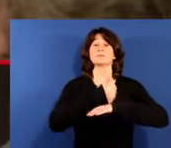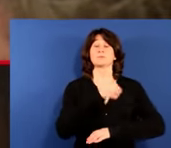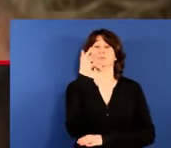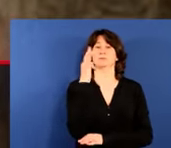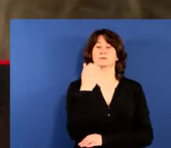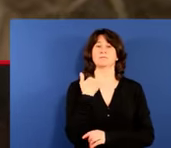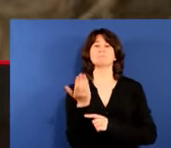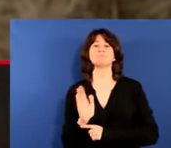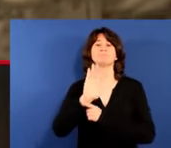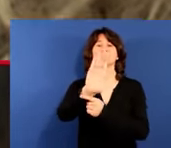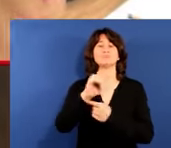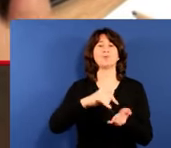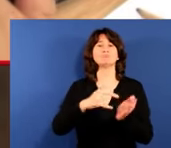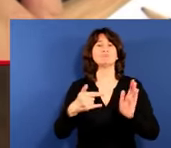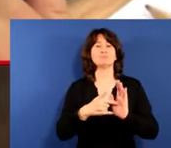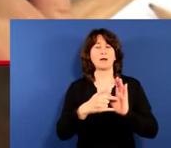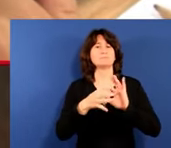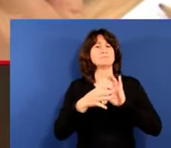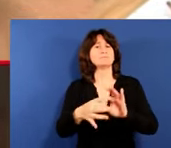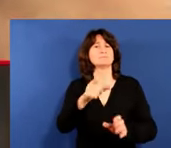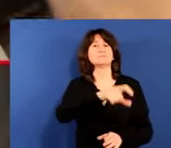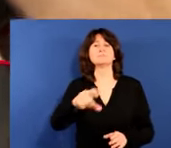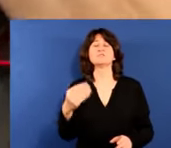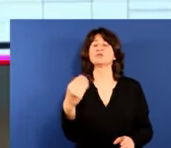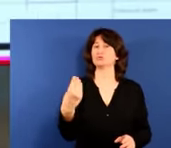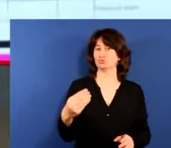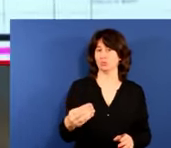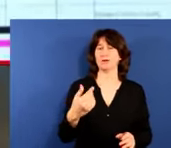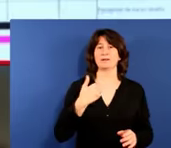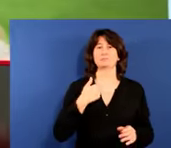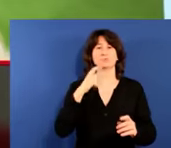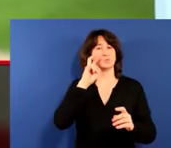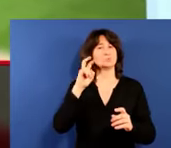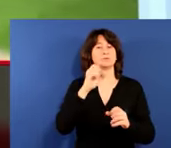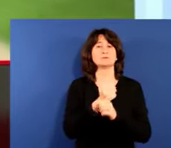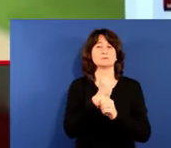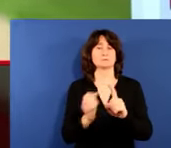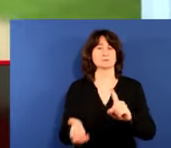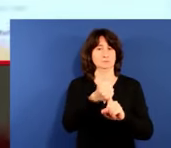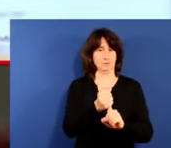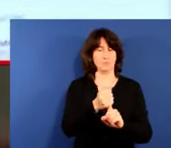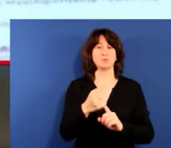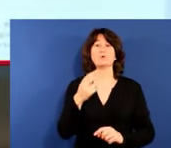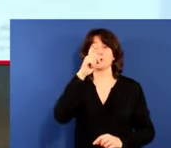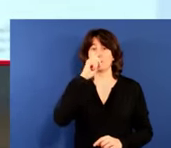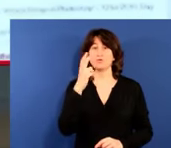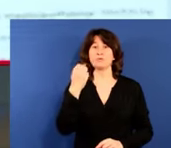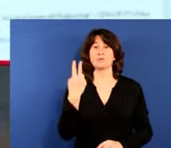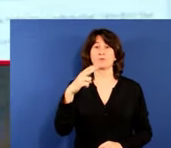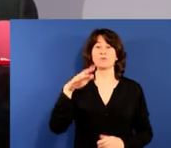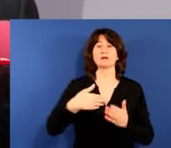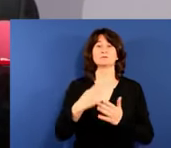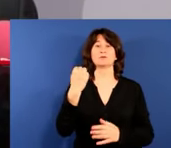2012-2015 aurkeztu du Imanol Pradales ekonomia sustatzeko foru diputatuarekin batera. Plan horretako 60 milioi